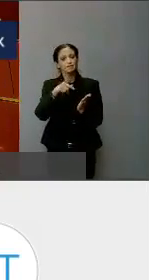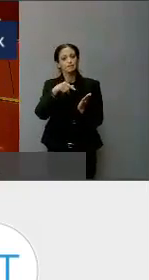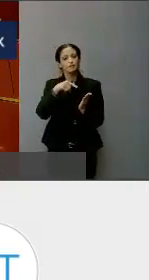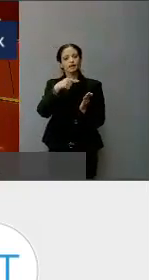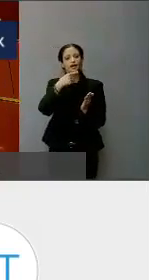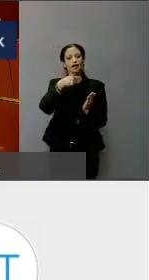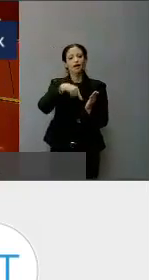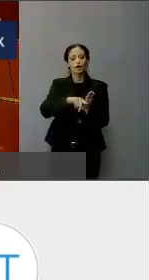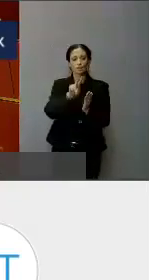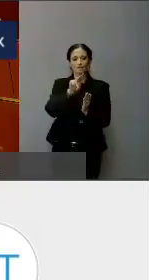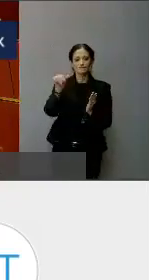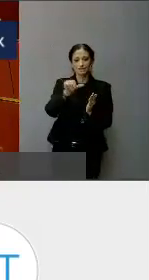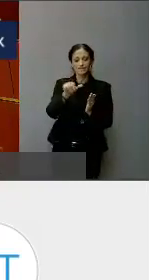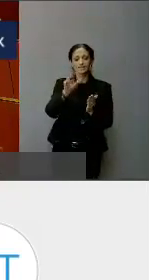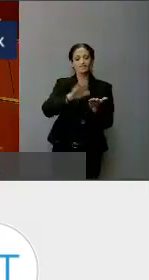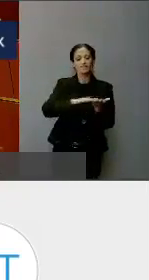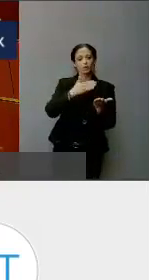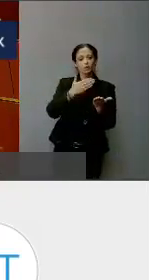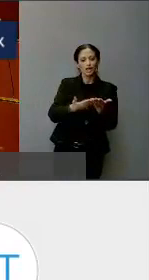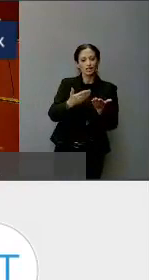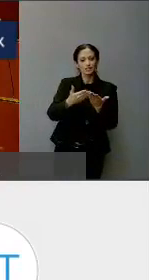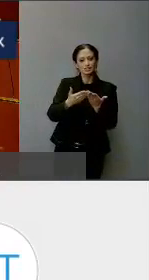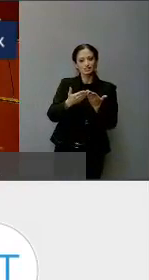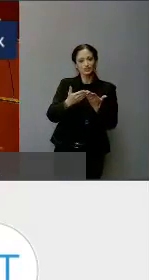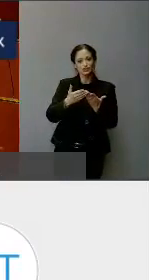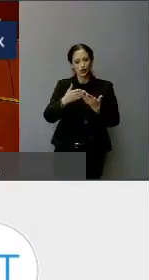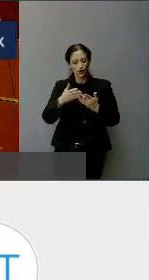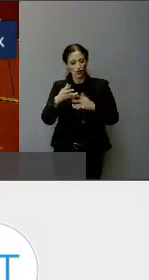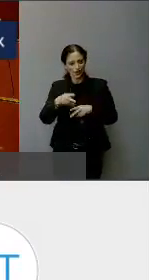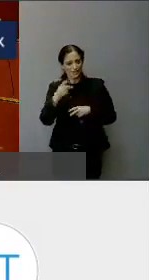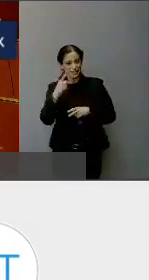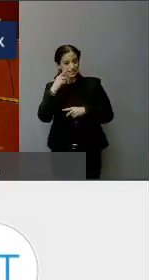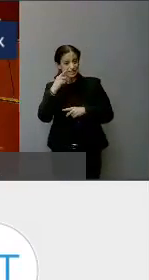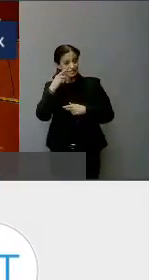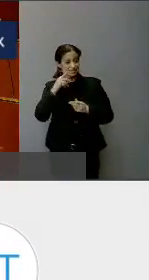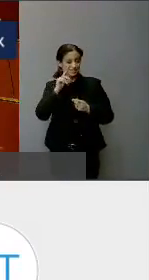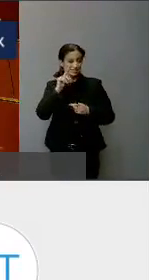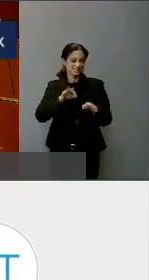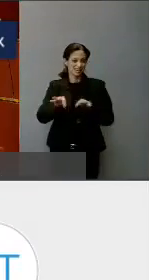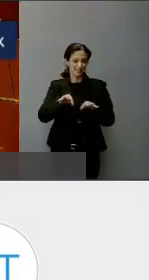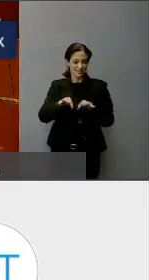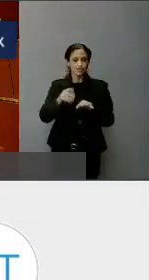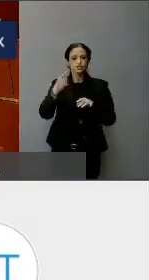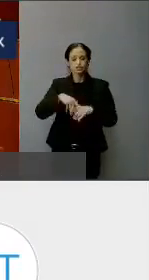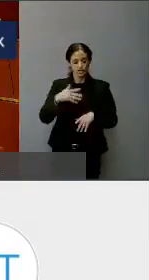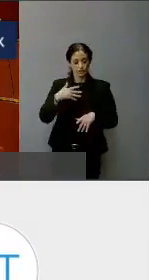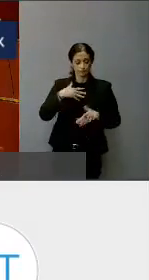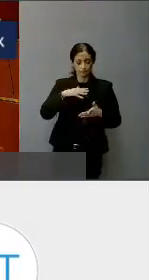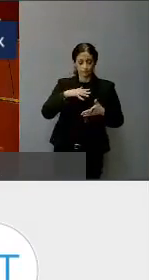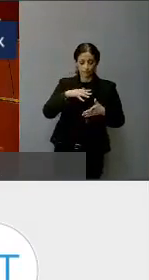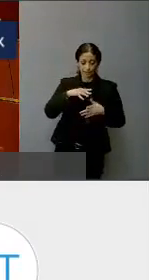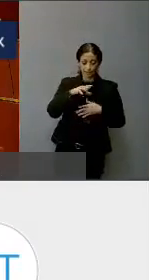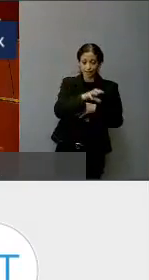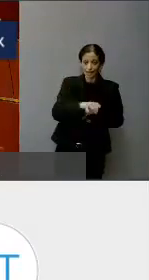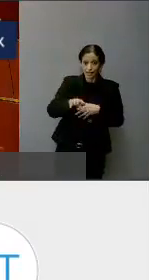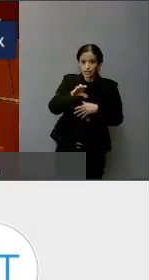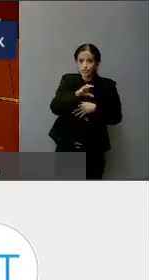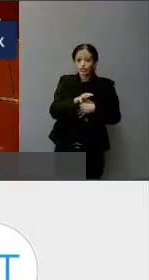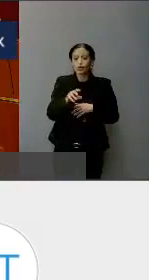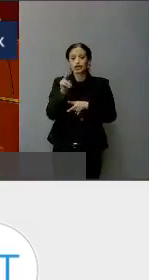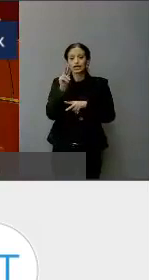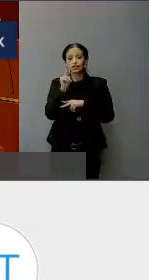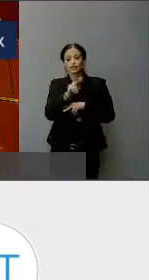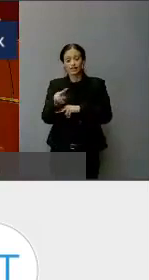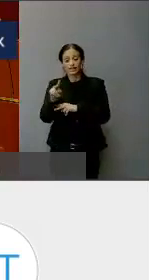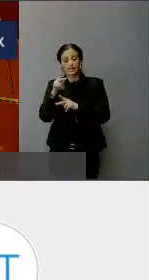ambientale strategica nella valutazione strategica ci sono regioni città metropolitana e sopravvivenza per i beni culturali che